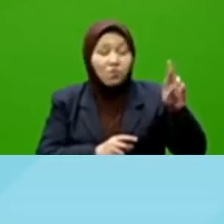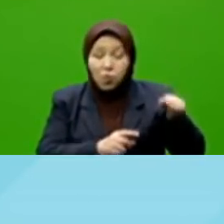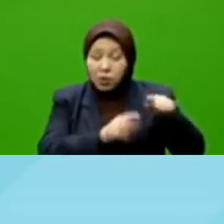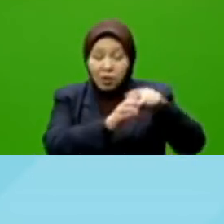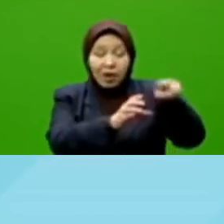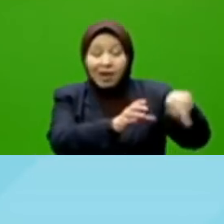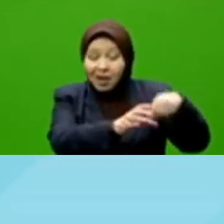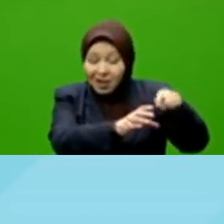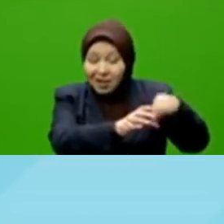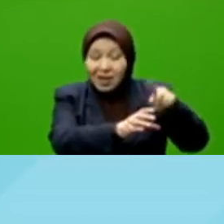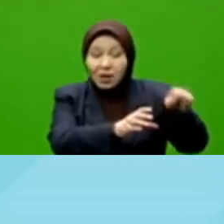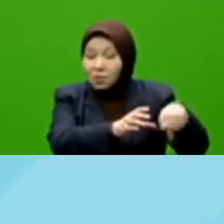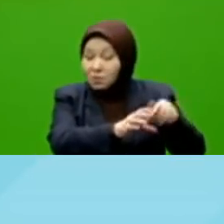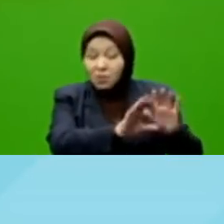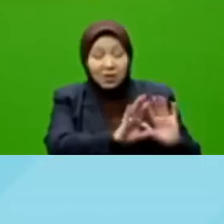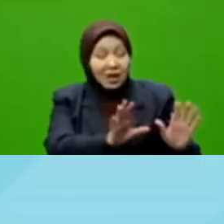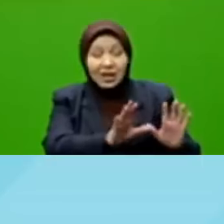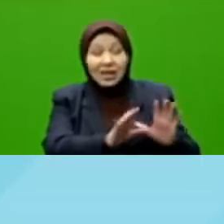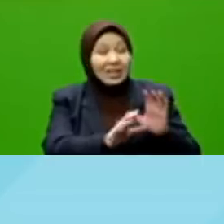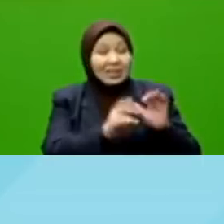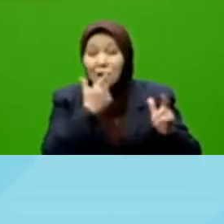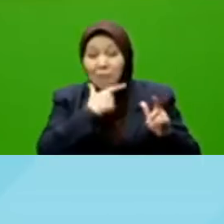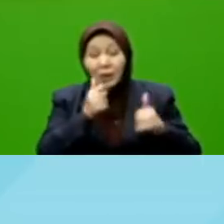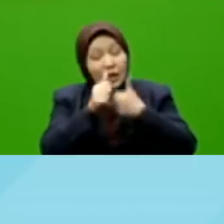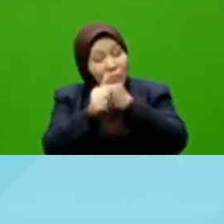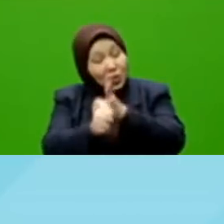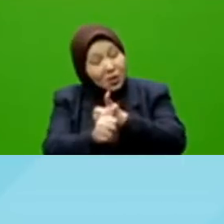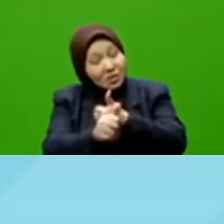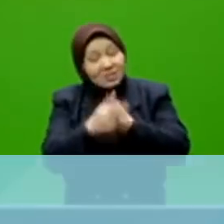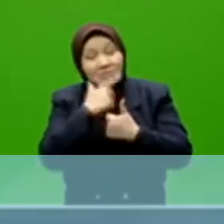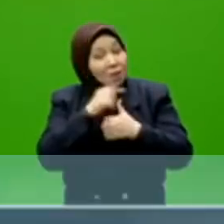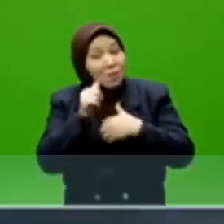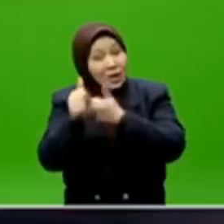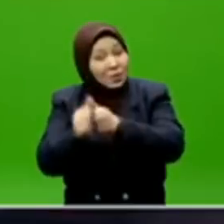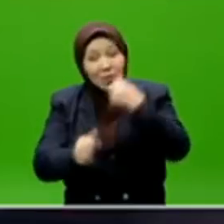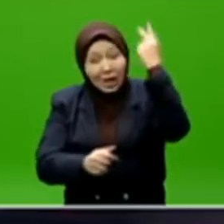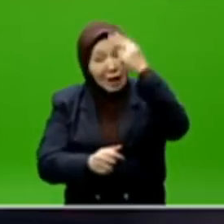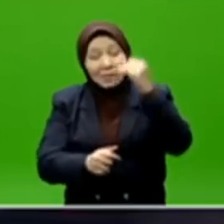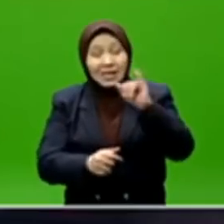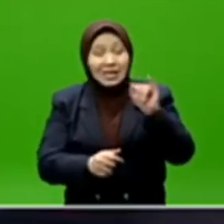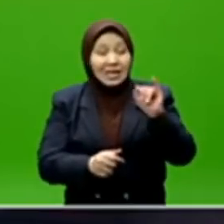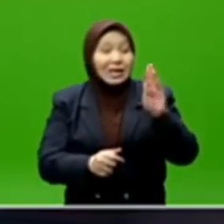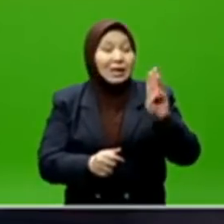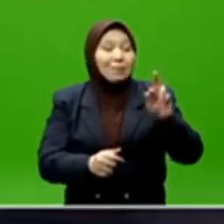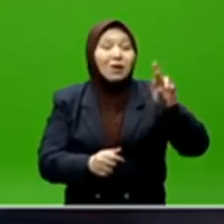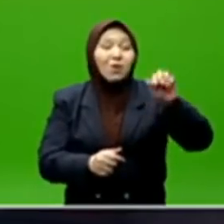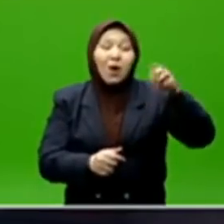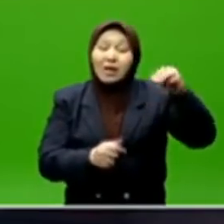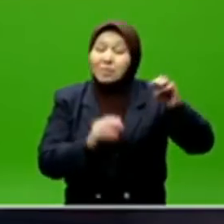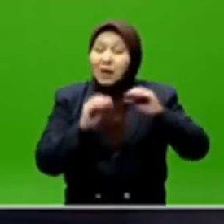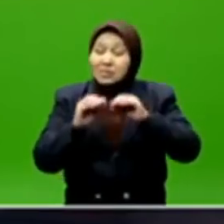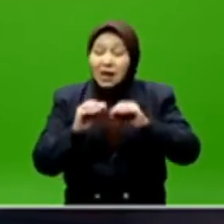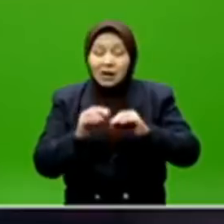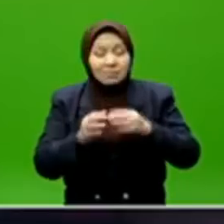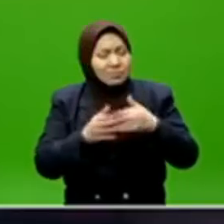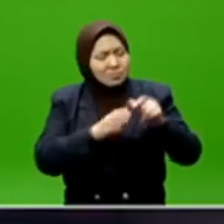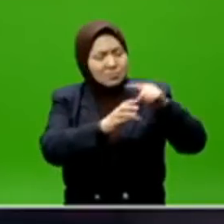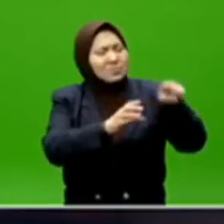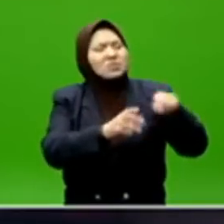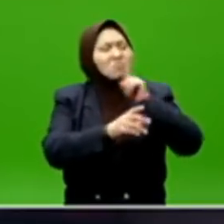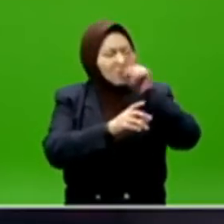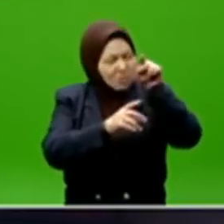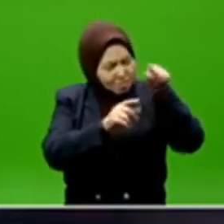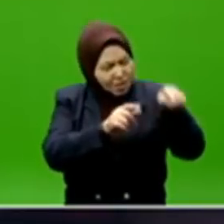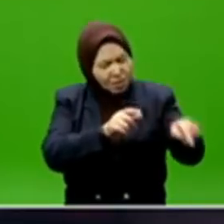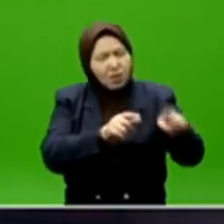ada pula laknat kepada pasal tak ikut pasal ni, tak. Nabi Ibrahim kata fa innaka ghafurur rahim, sesungguhnya engkau